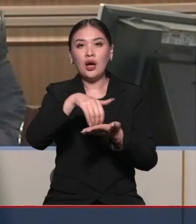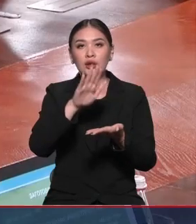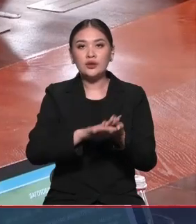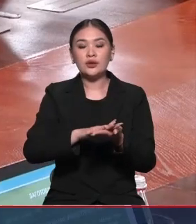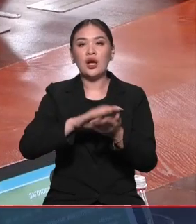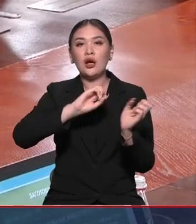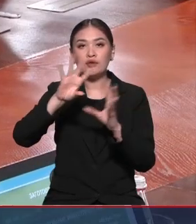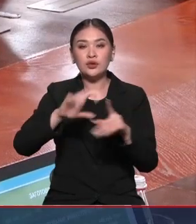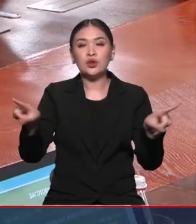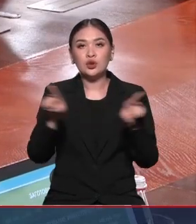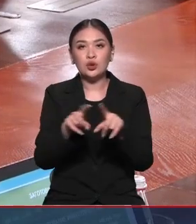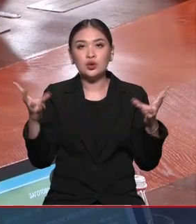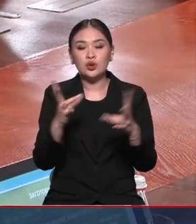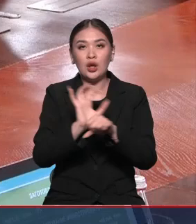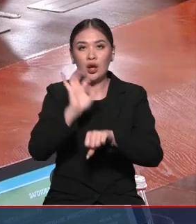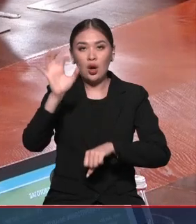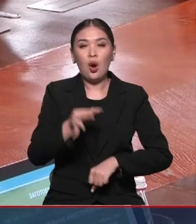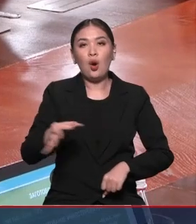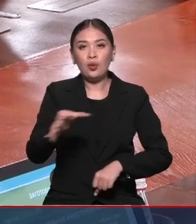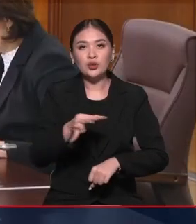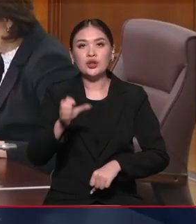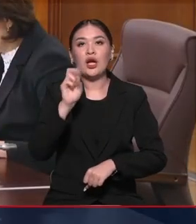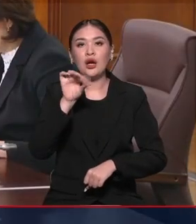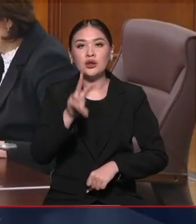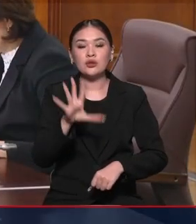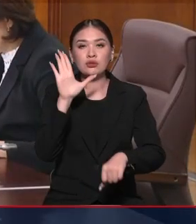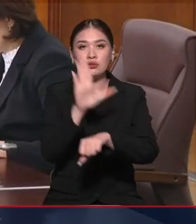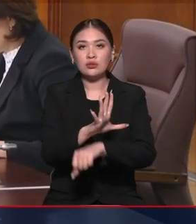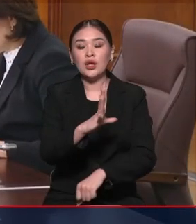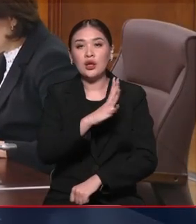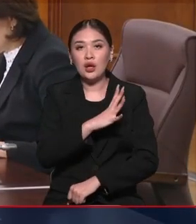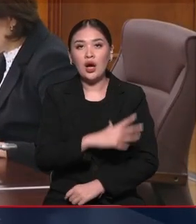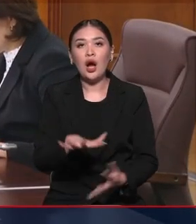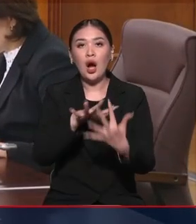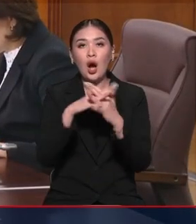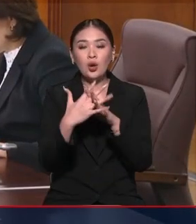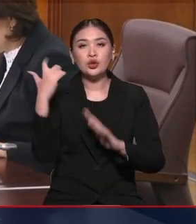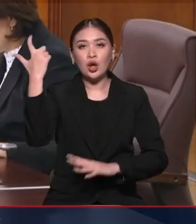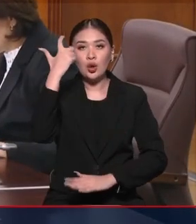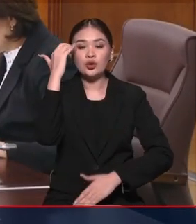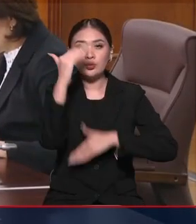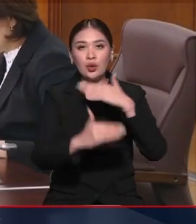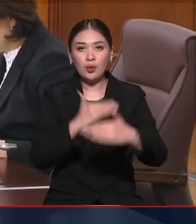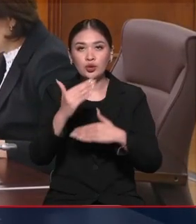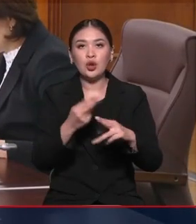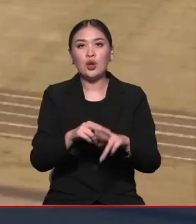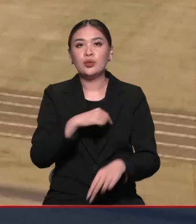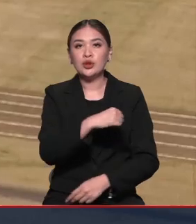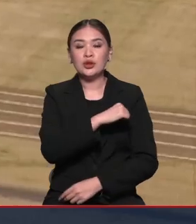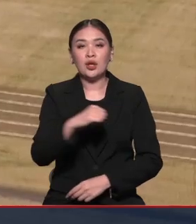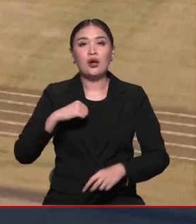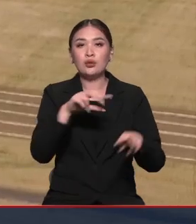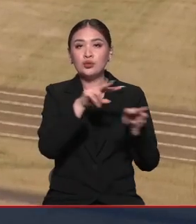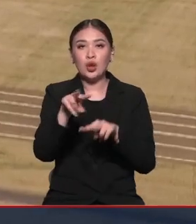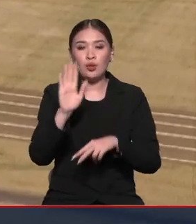керек. Үкімет басшысы облыс әкімдеріне осыны ескертті. Ауыл шаруашылығын дамыту менің жеке бақылауымда тұратын басым бағыт.